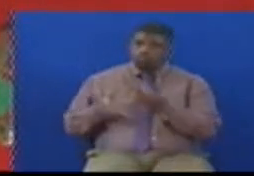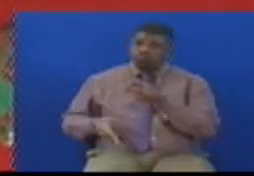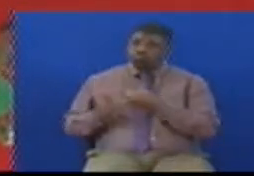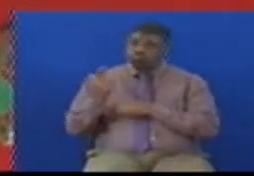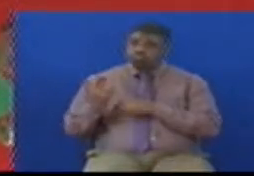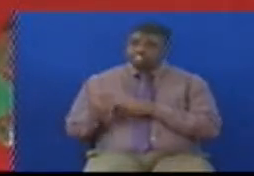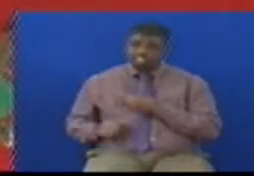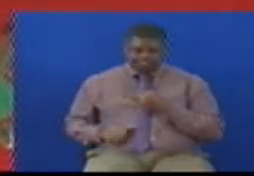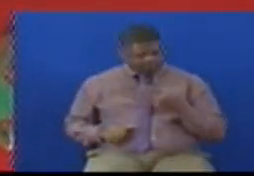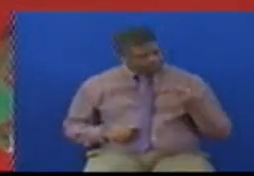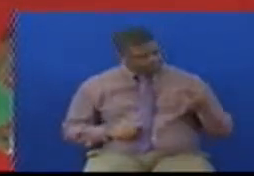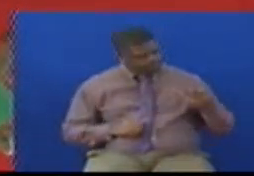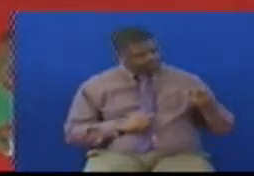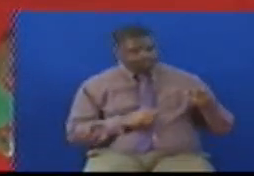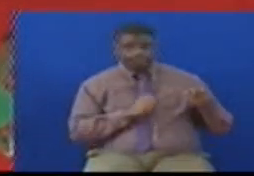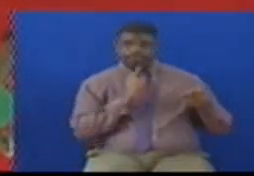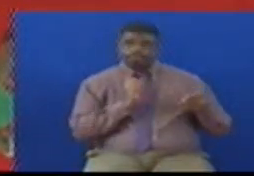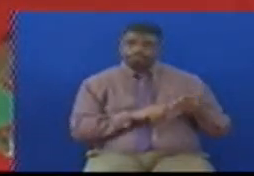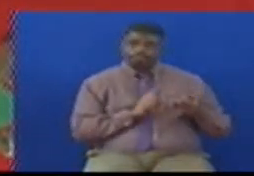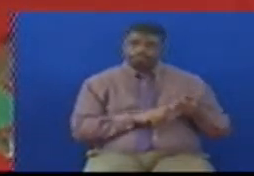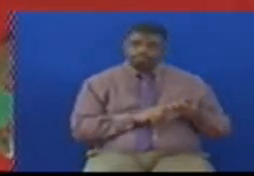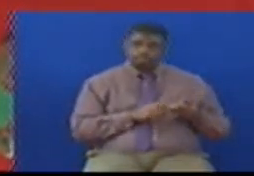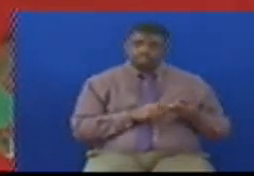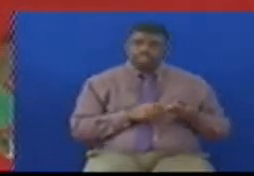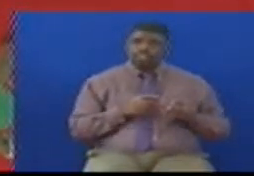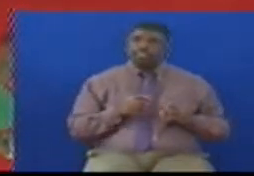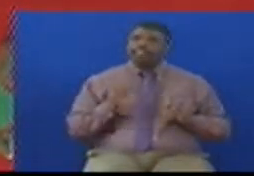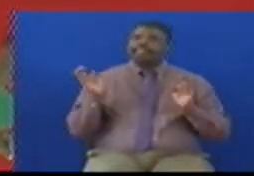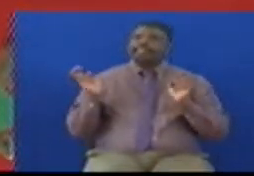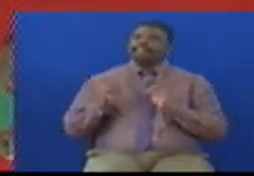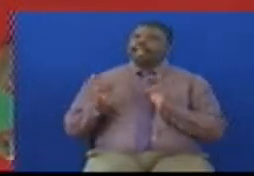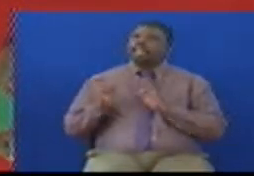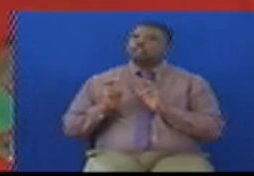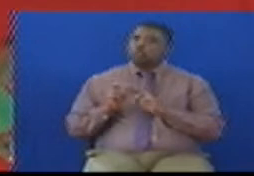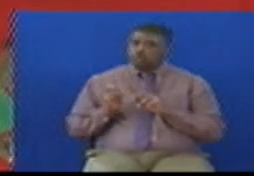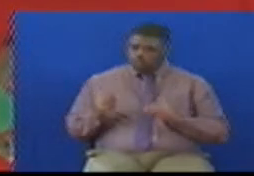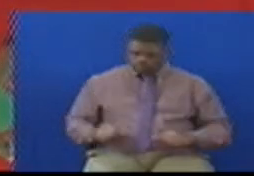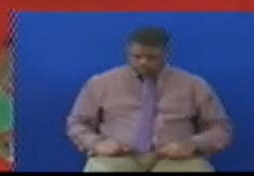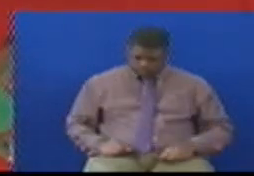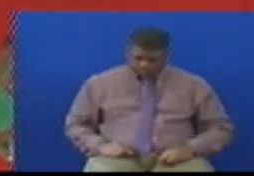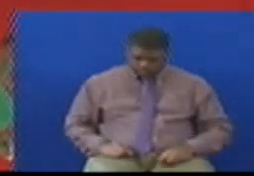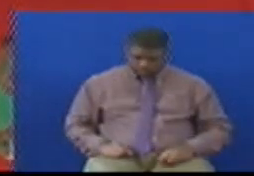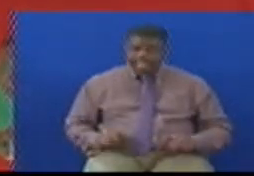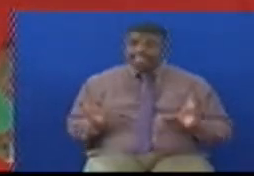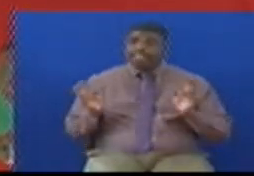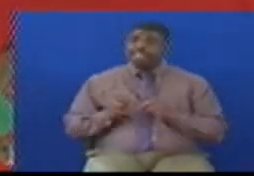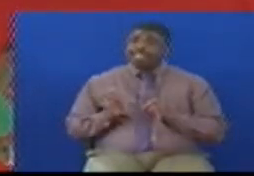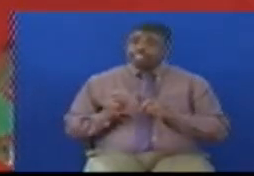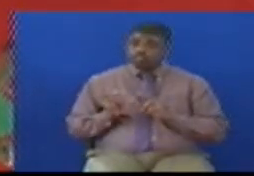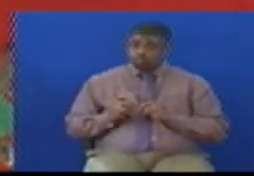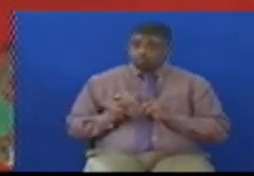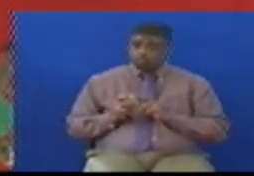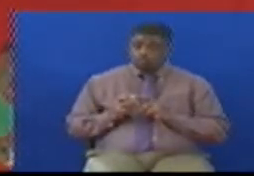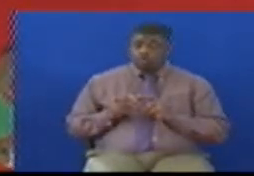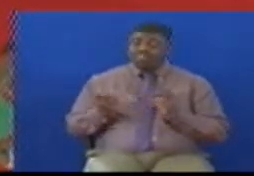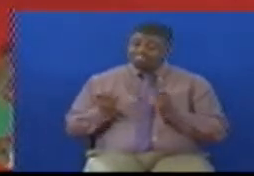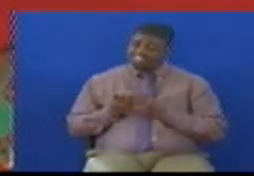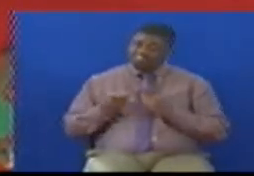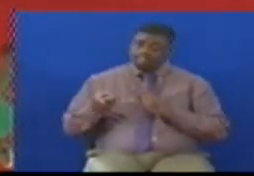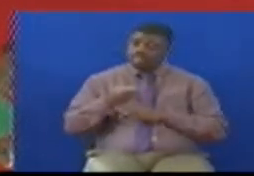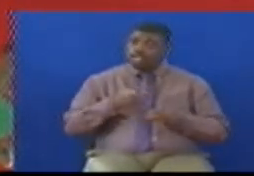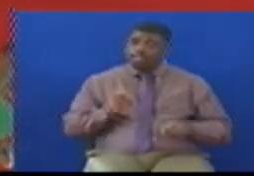Mheshimiwa Spika ni eneo la shirika la ugavi wa umeme TANESCO ambalo mpaka sasa hivi linadai takribani